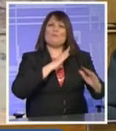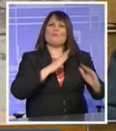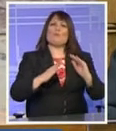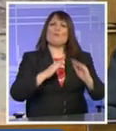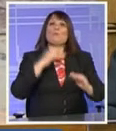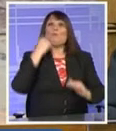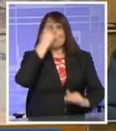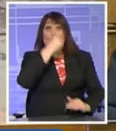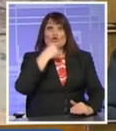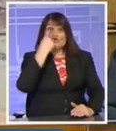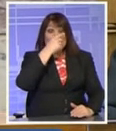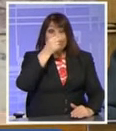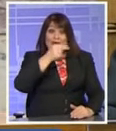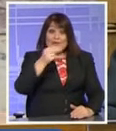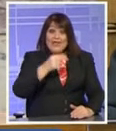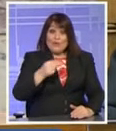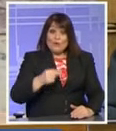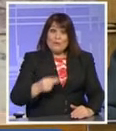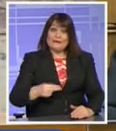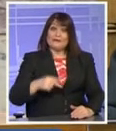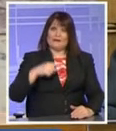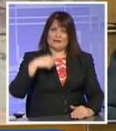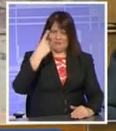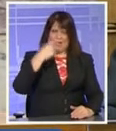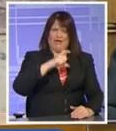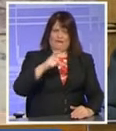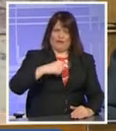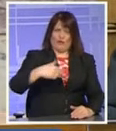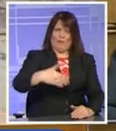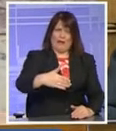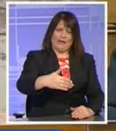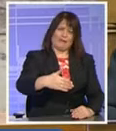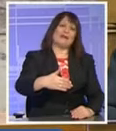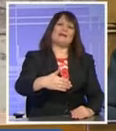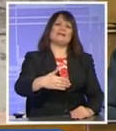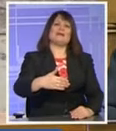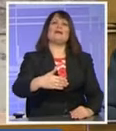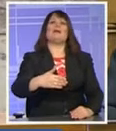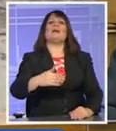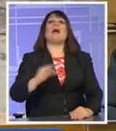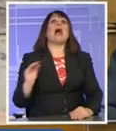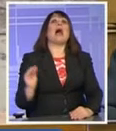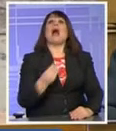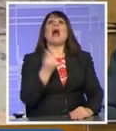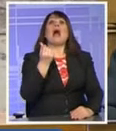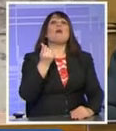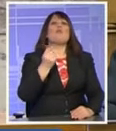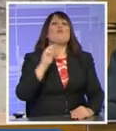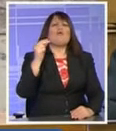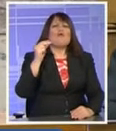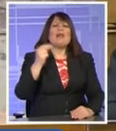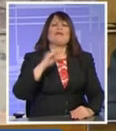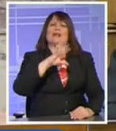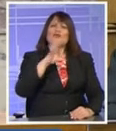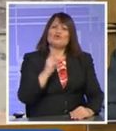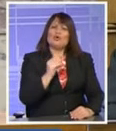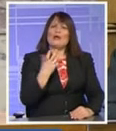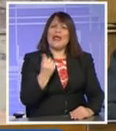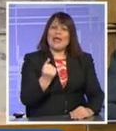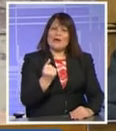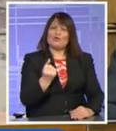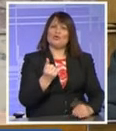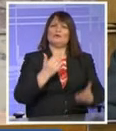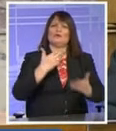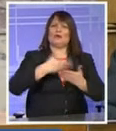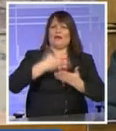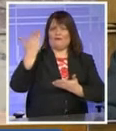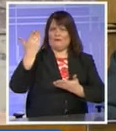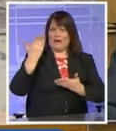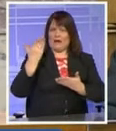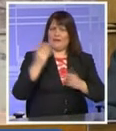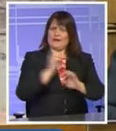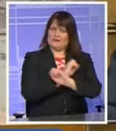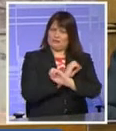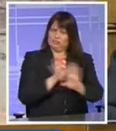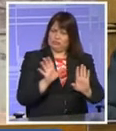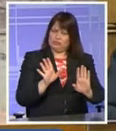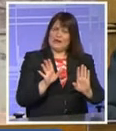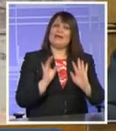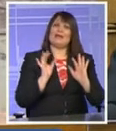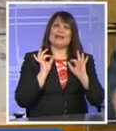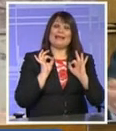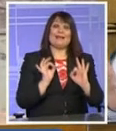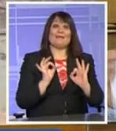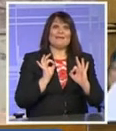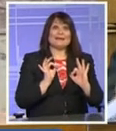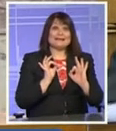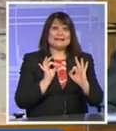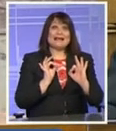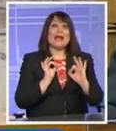και εντός των επόμενων εβδομάδων η δημοσίευση του Πόθεν Έσχες θα γίνει και δια του τύπου, όπως γινόταν μέχρι τώρα, αλλά